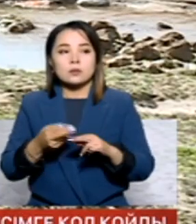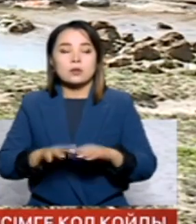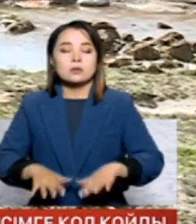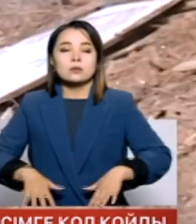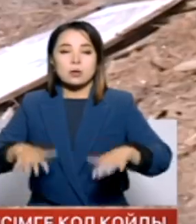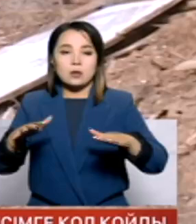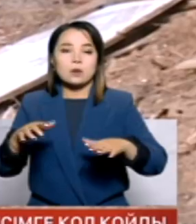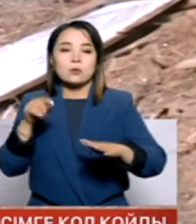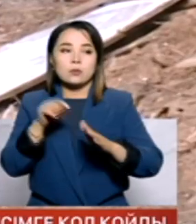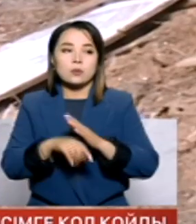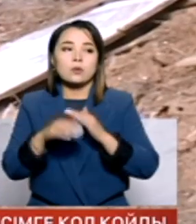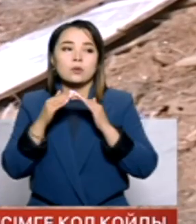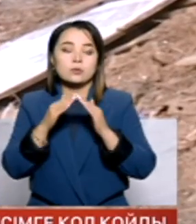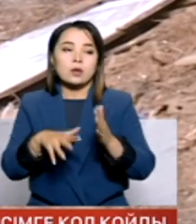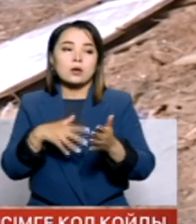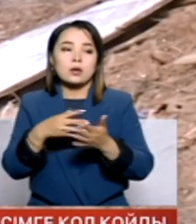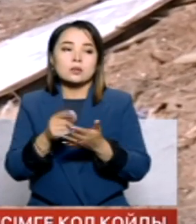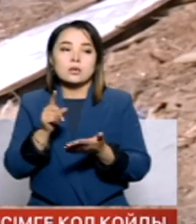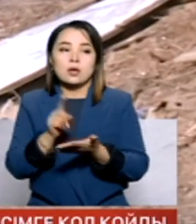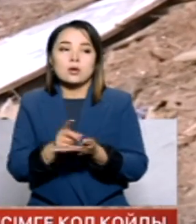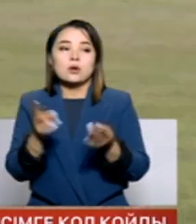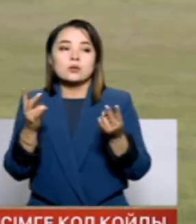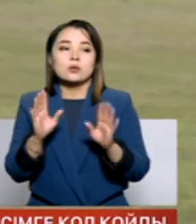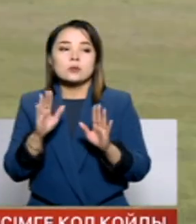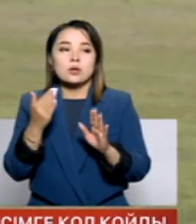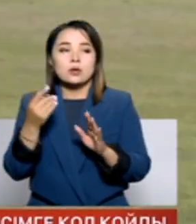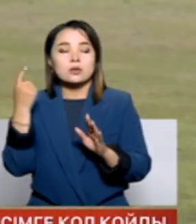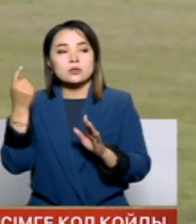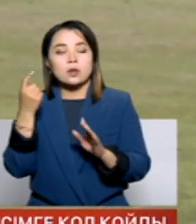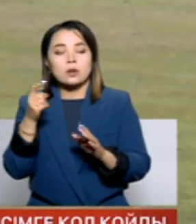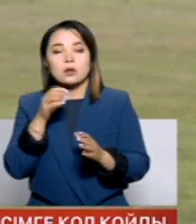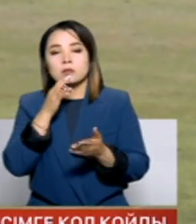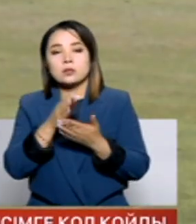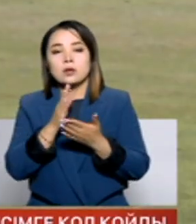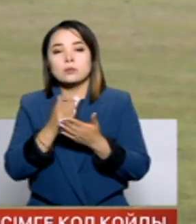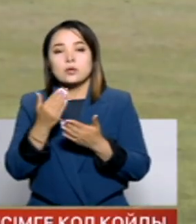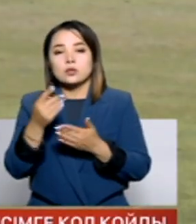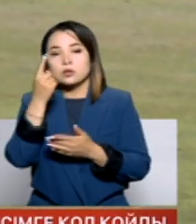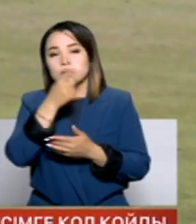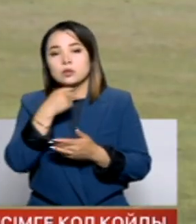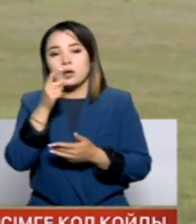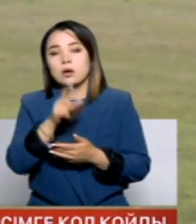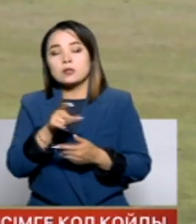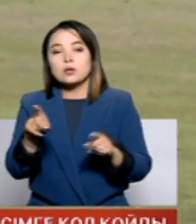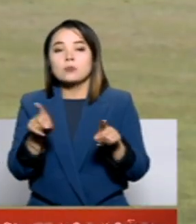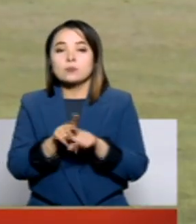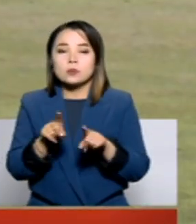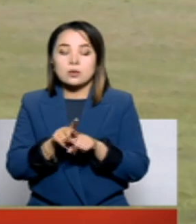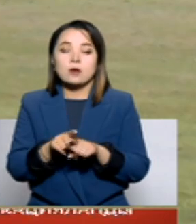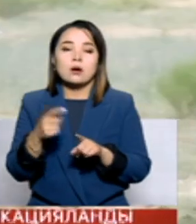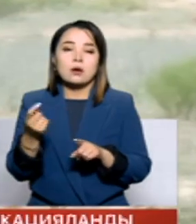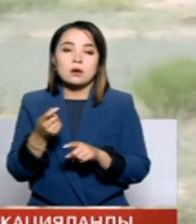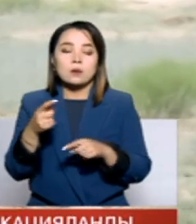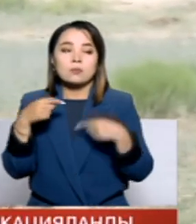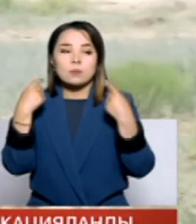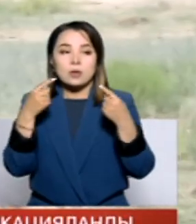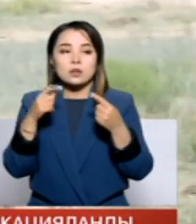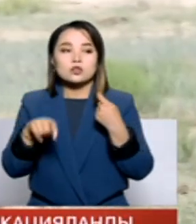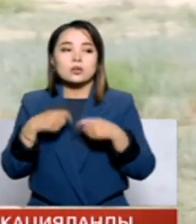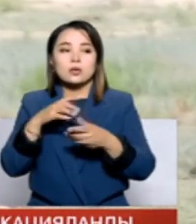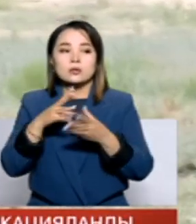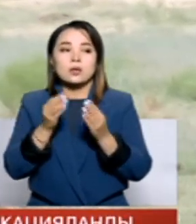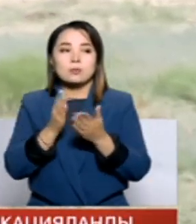қора қопсыға да өтемақы берілуі тиіс. Тек шаруа қожалықтарының ғана емес, жеке адамдардың да азын-аулақ малы шығын